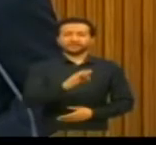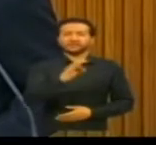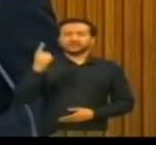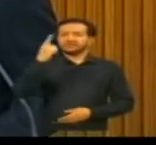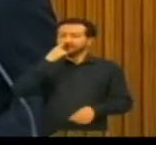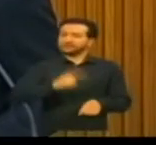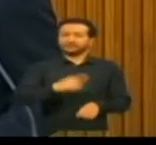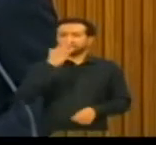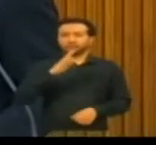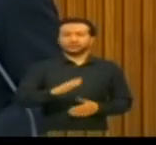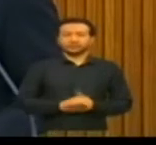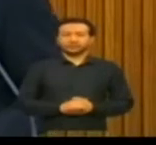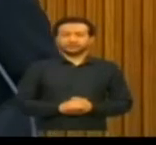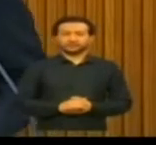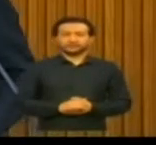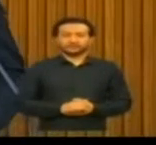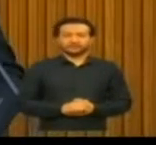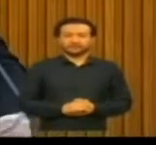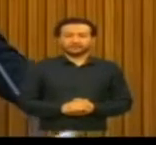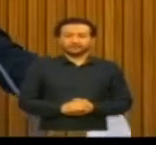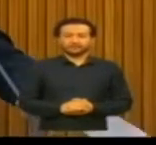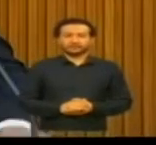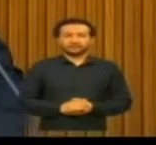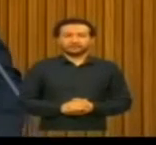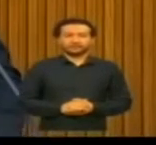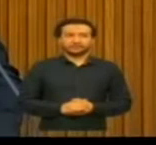yoktur. Değerli arkadaşlarım,